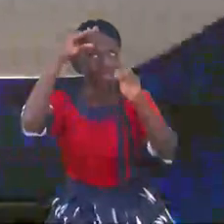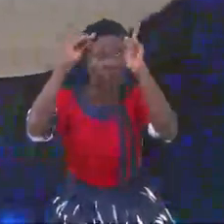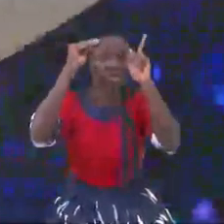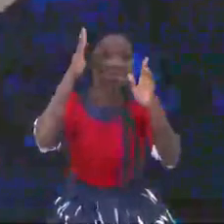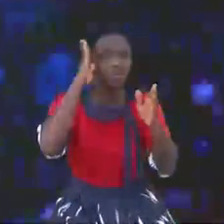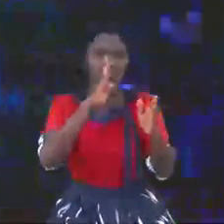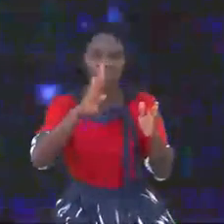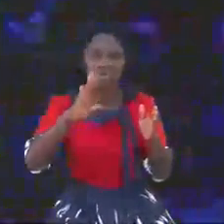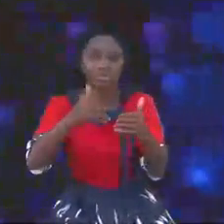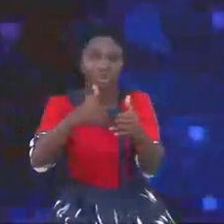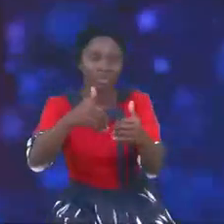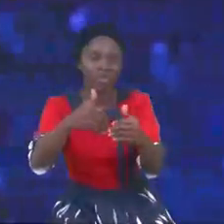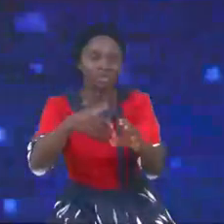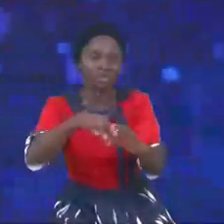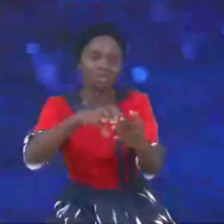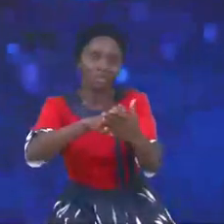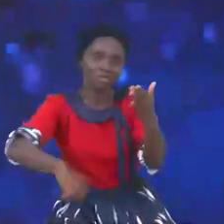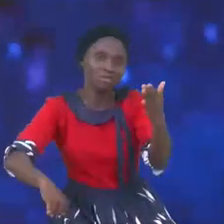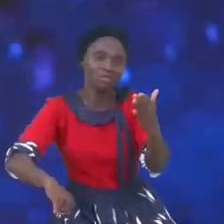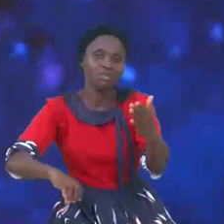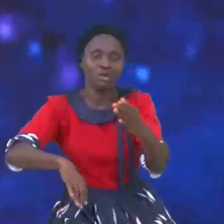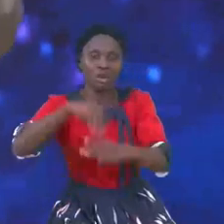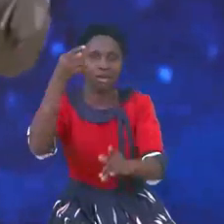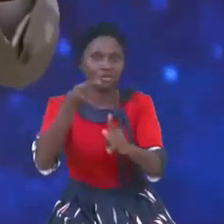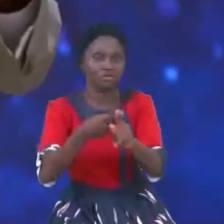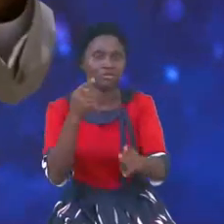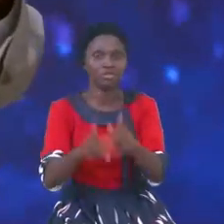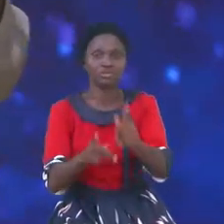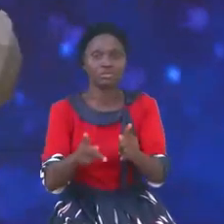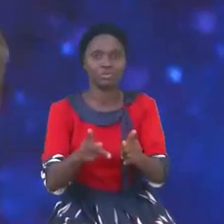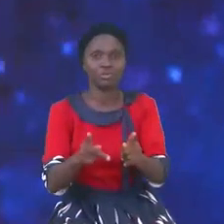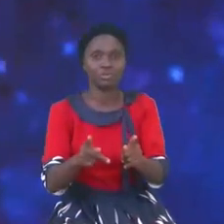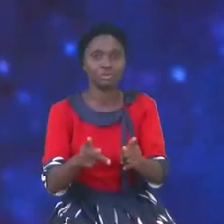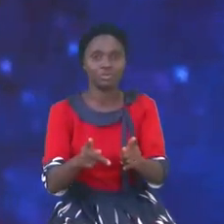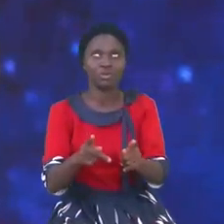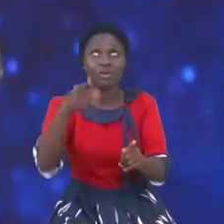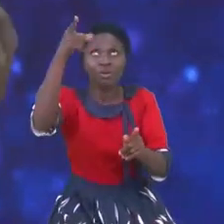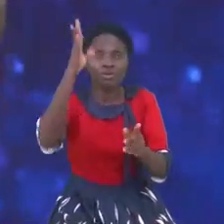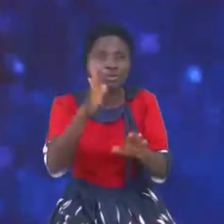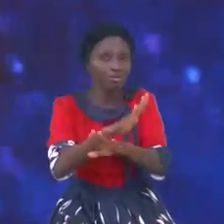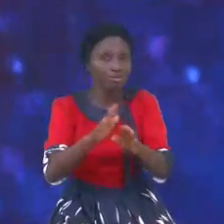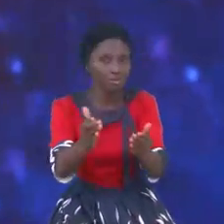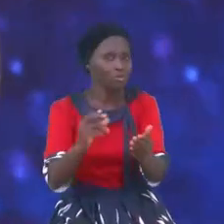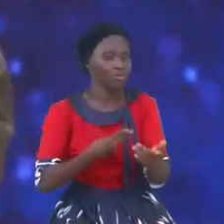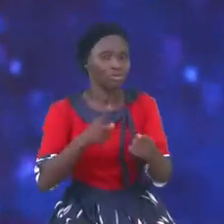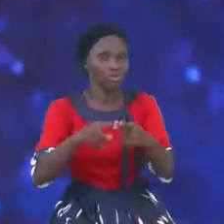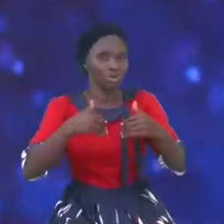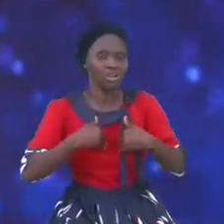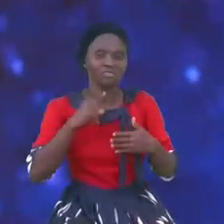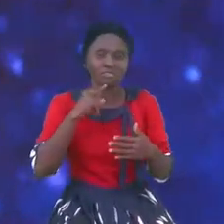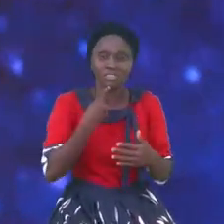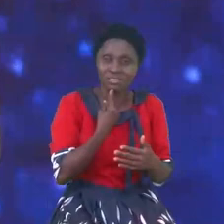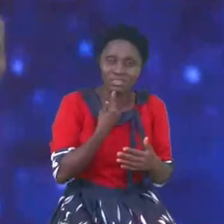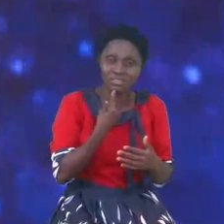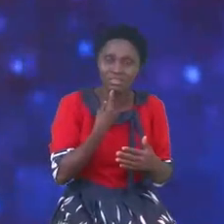Le Seigneur ne veut pas qu'on ait du zèle sans intelligence, du zèle sans connaissance, du zèle